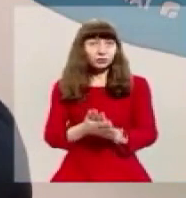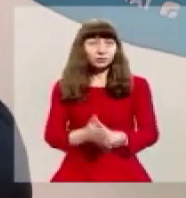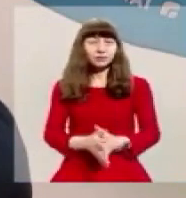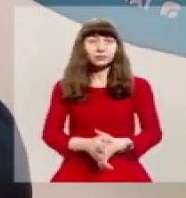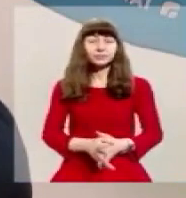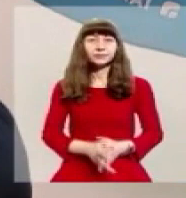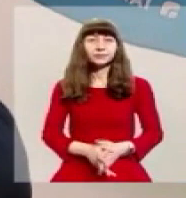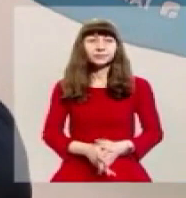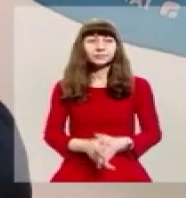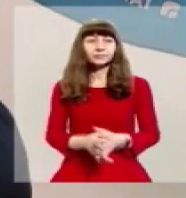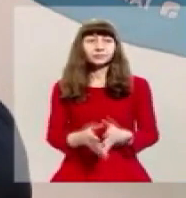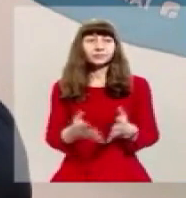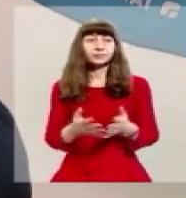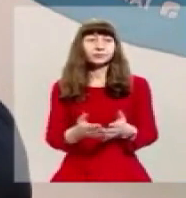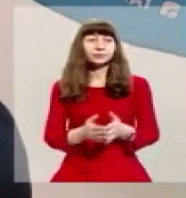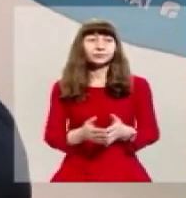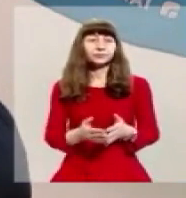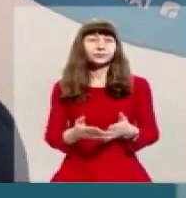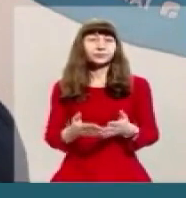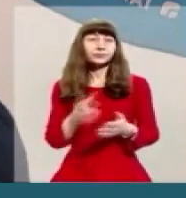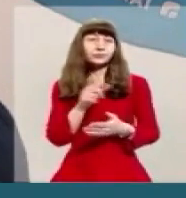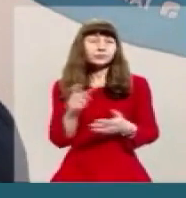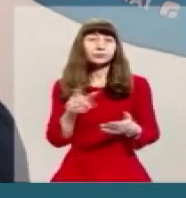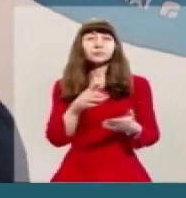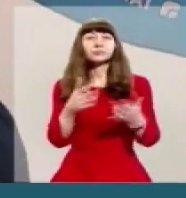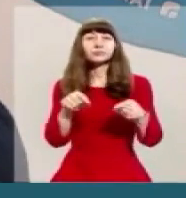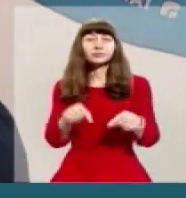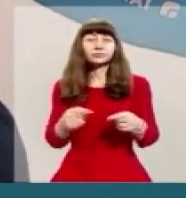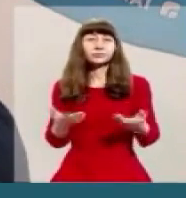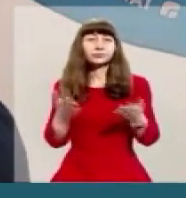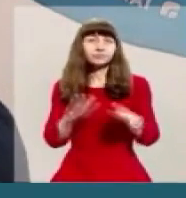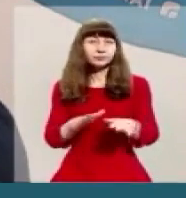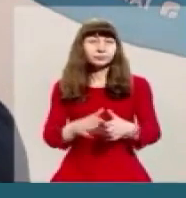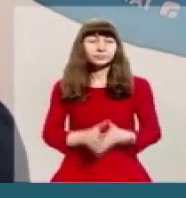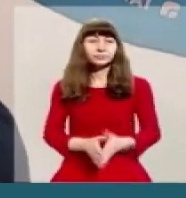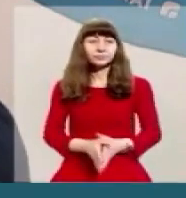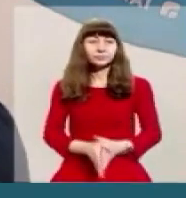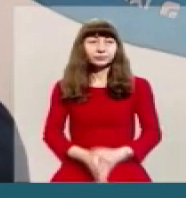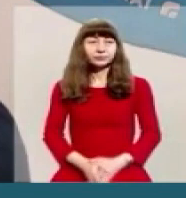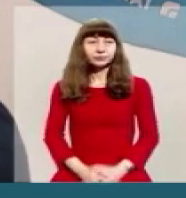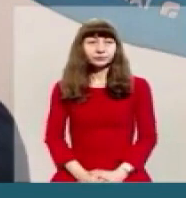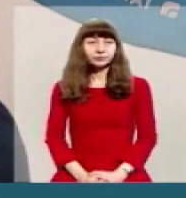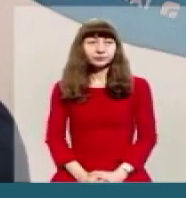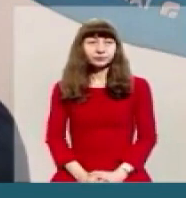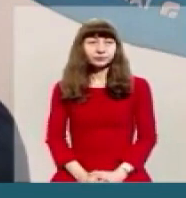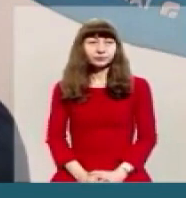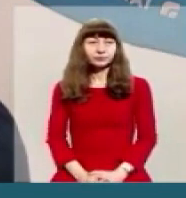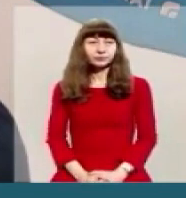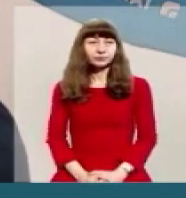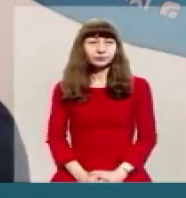спецсоциуслуг, получателям услуг, которые находятся в центре и в отделении ночного пребывания.